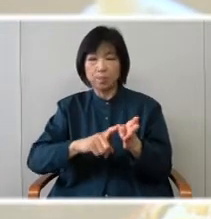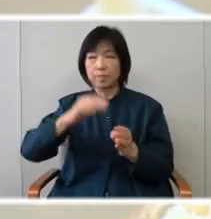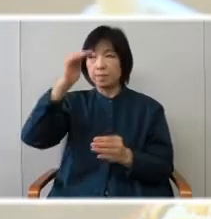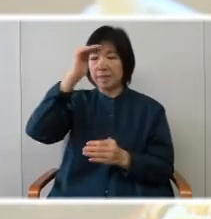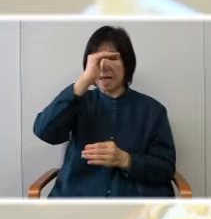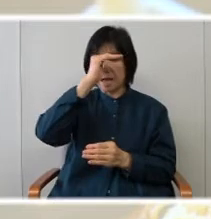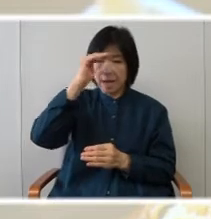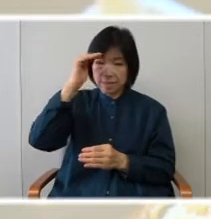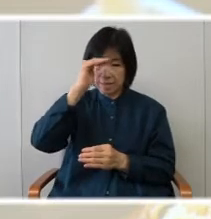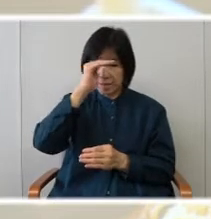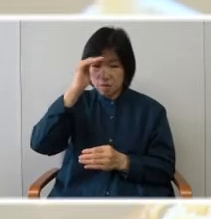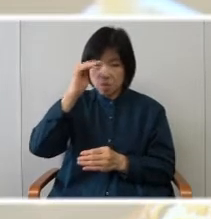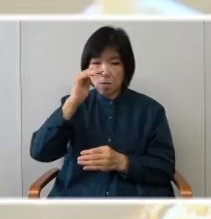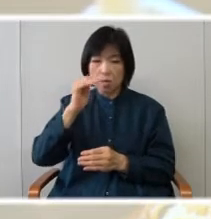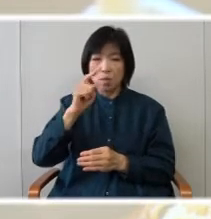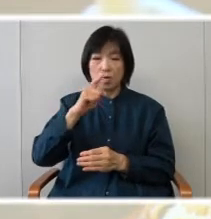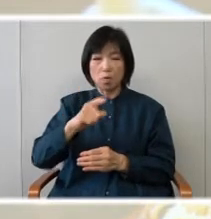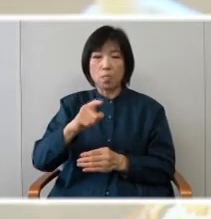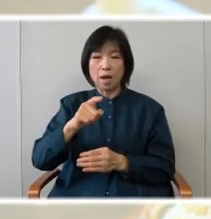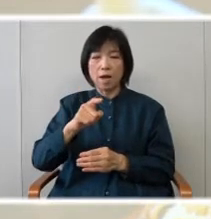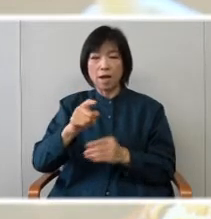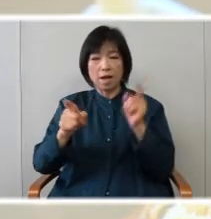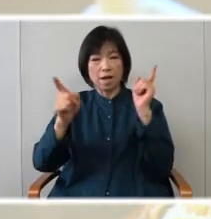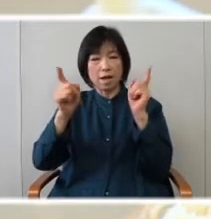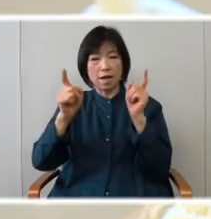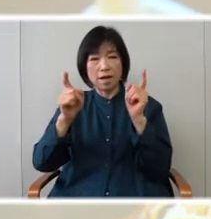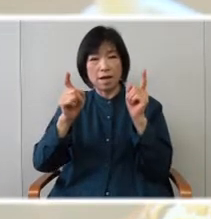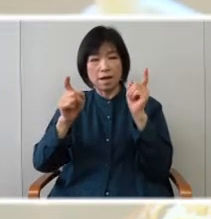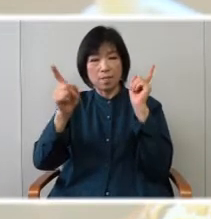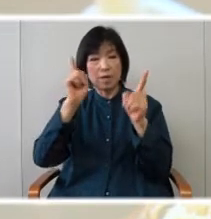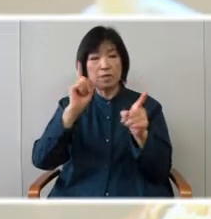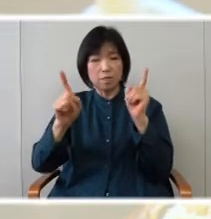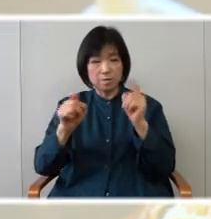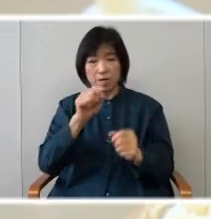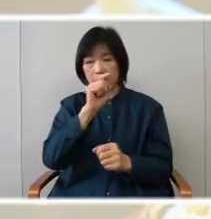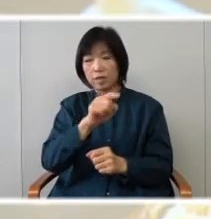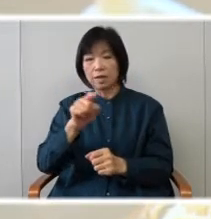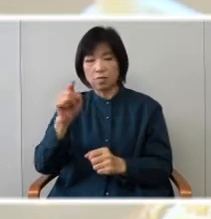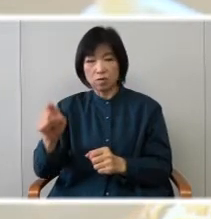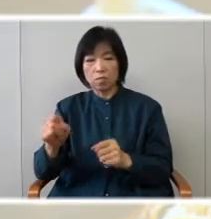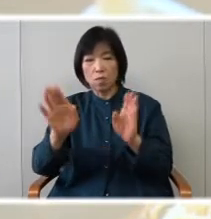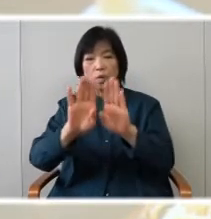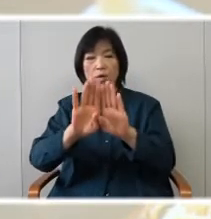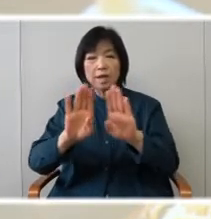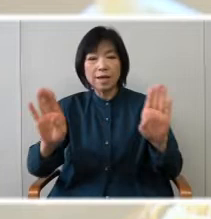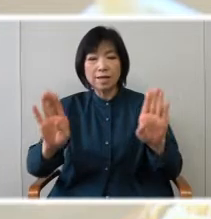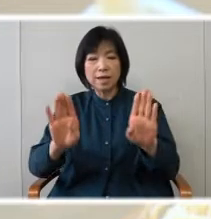祭り、これはあの3年ぶりに両方とも開催ということで、